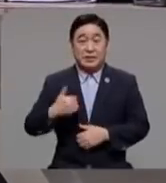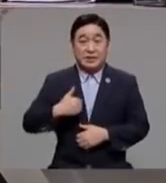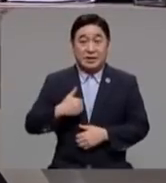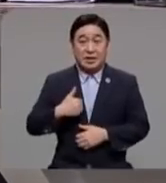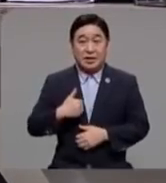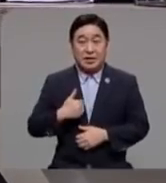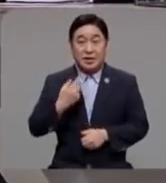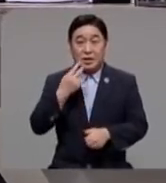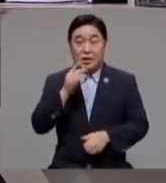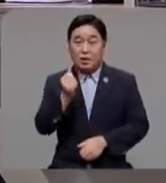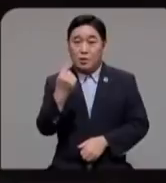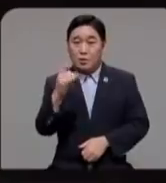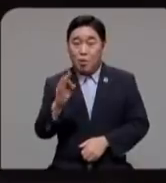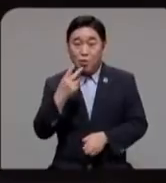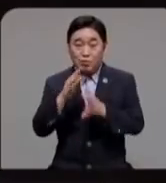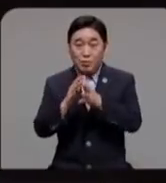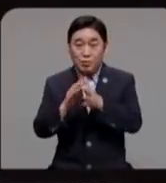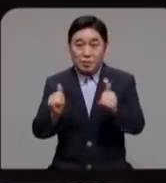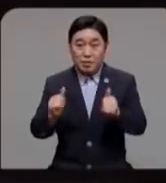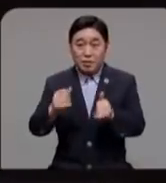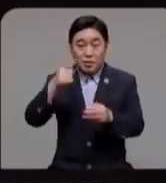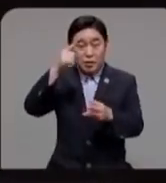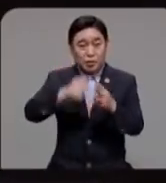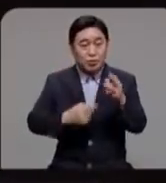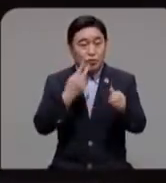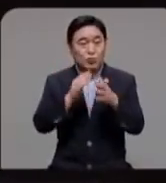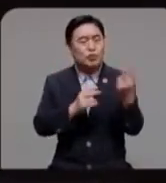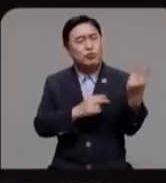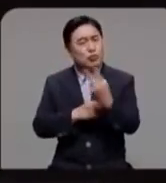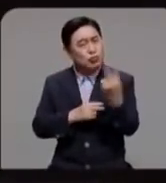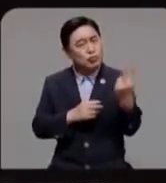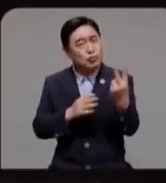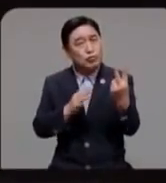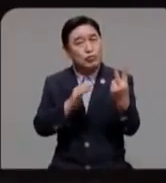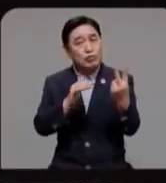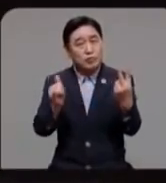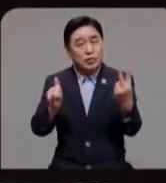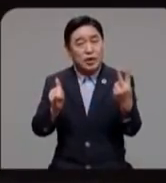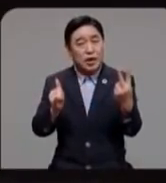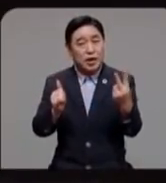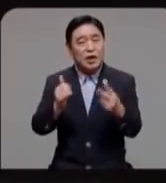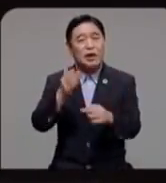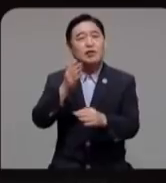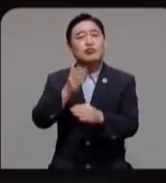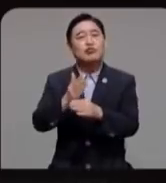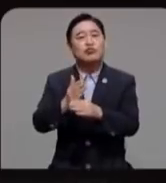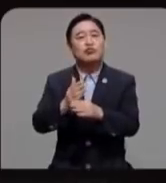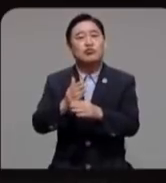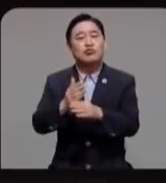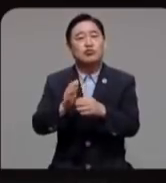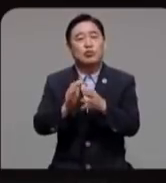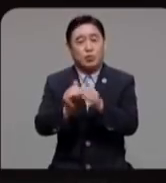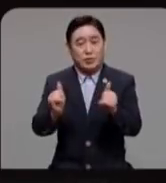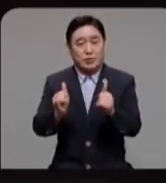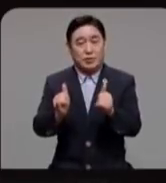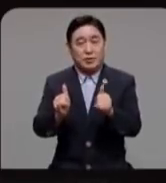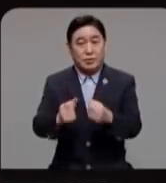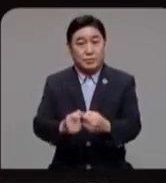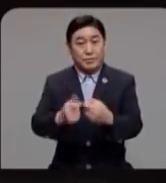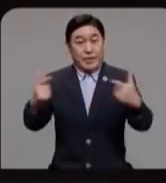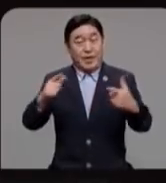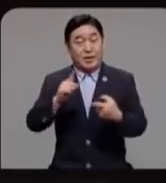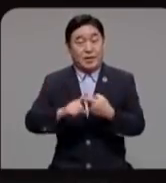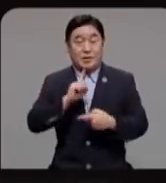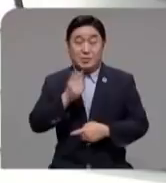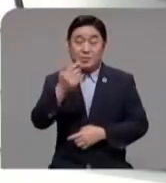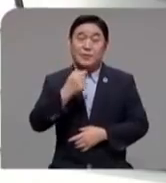제가 우리 홍 후보님하고 윤 후보님 두 분께 좀 제가 중도 확장성이라는 차원에서 좀 지적을 하고